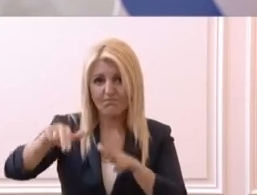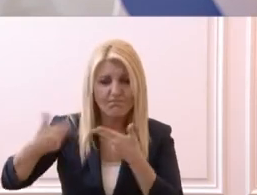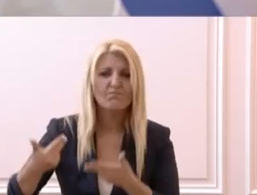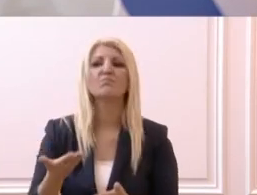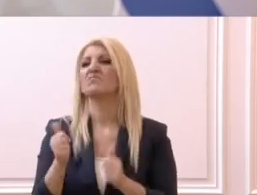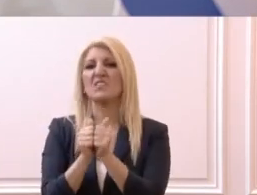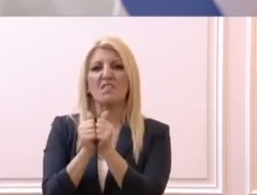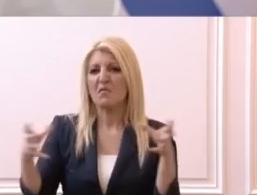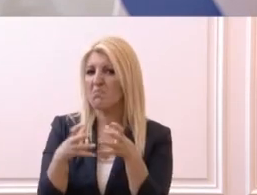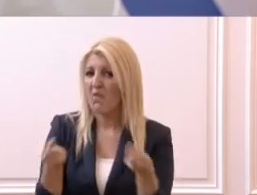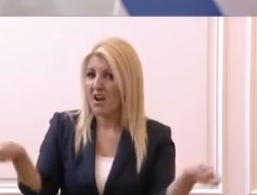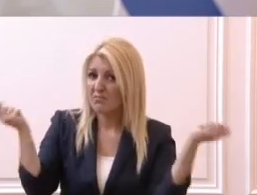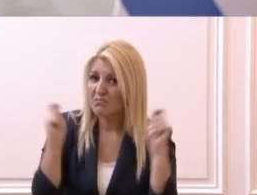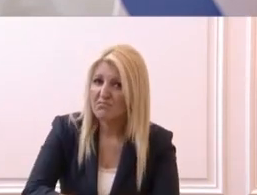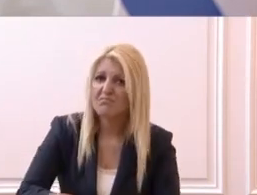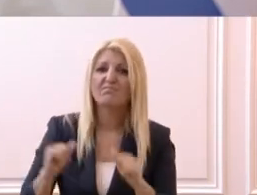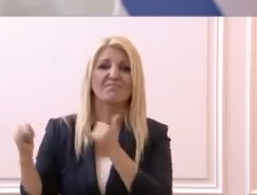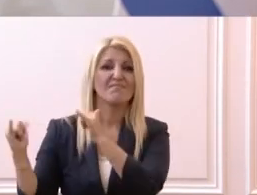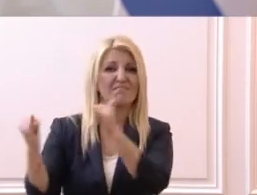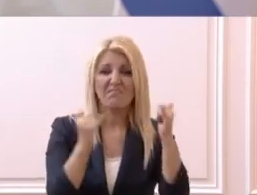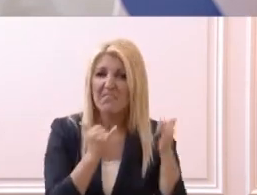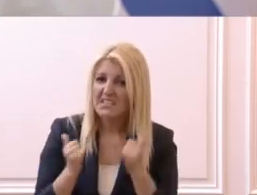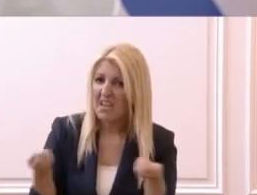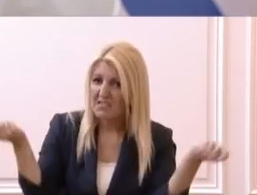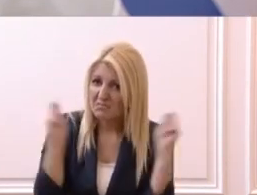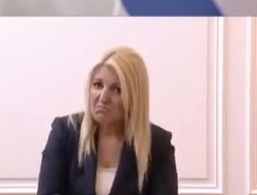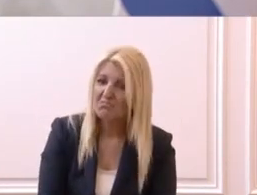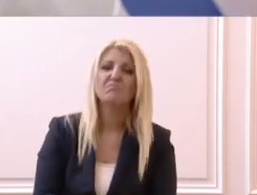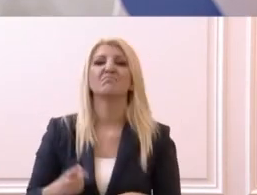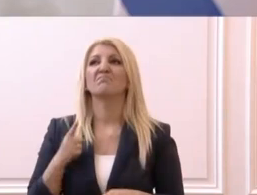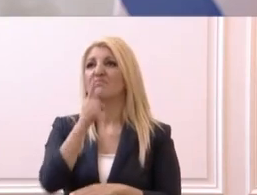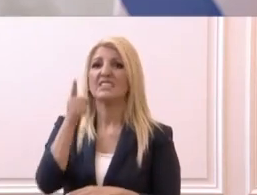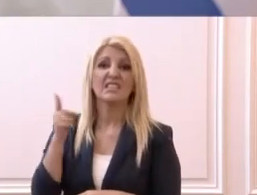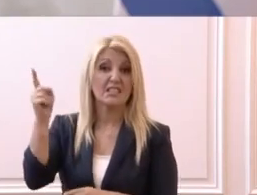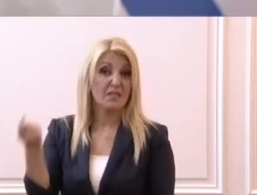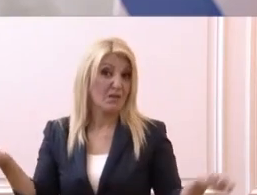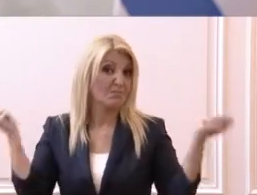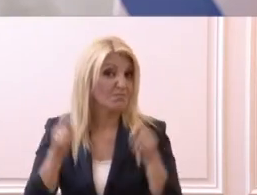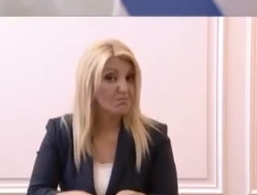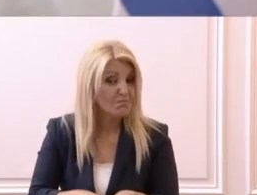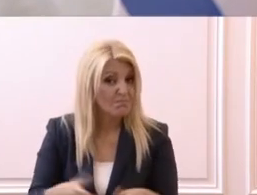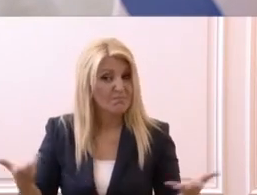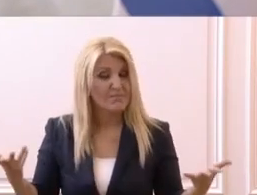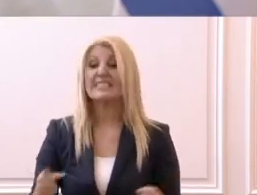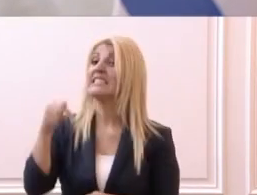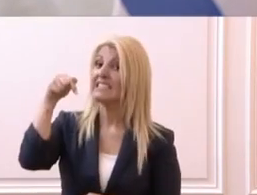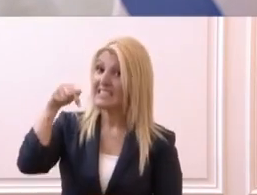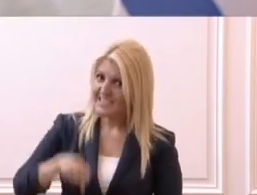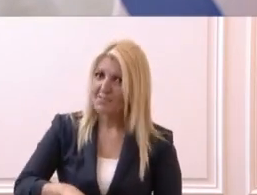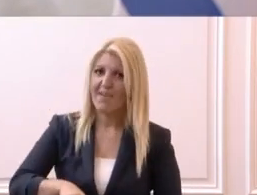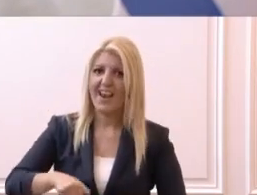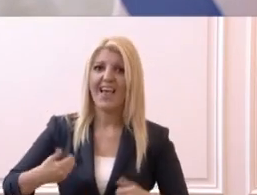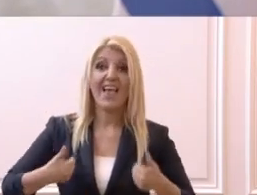τη διασκέδαση, ουσιαστικά να χάνονται. Από σήμερα λοιπόν, στους νέους μας ανοίγεται